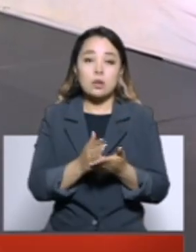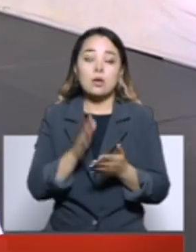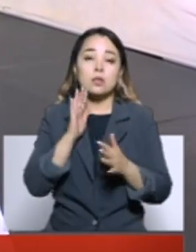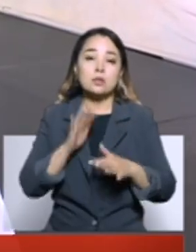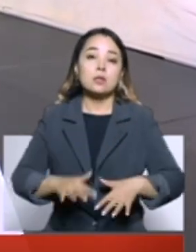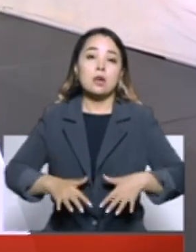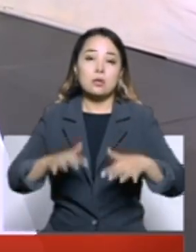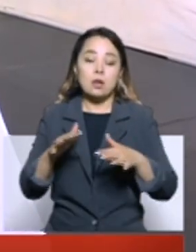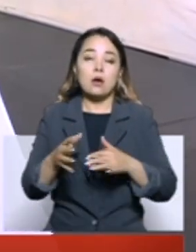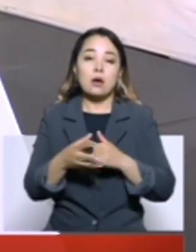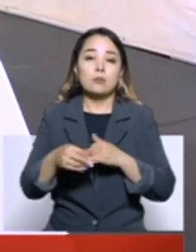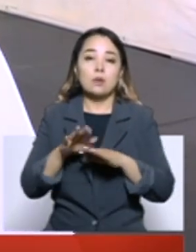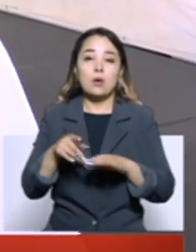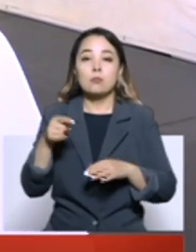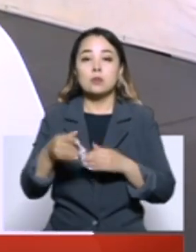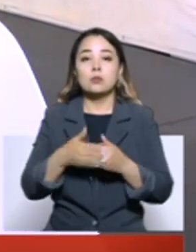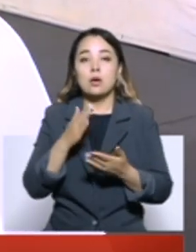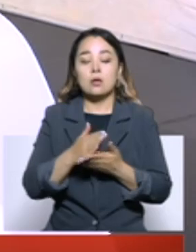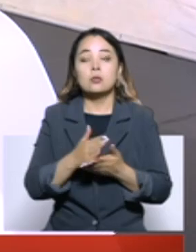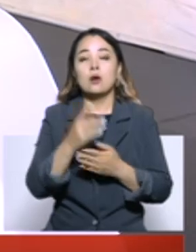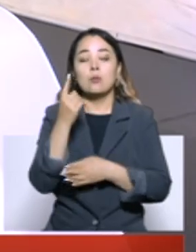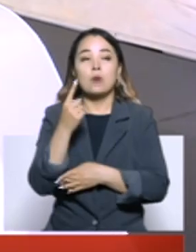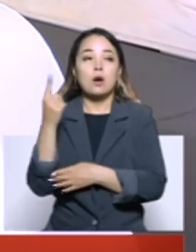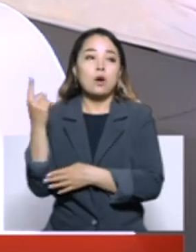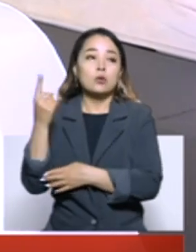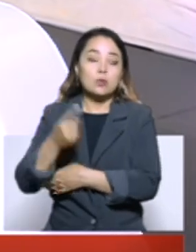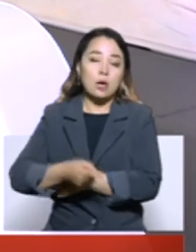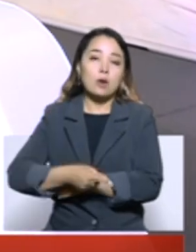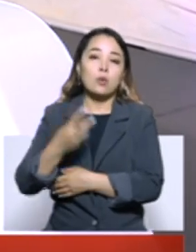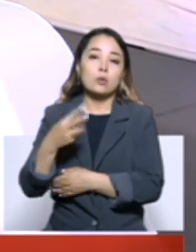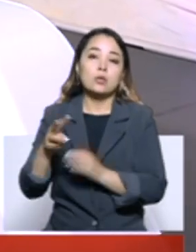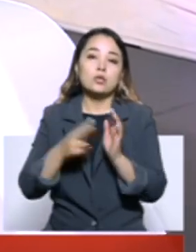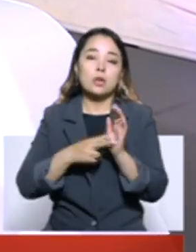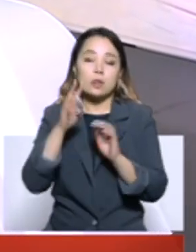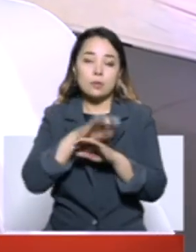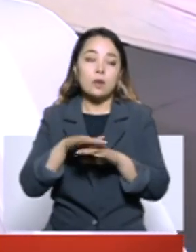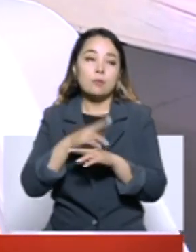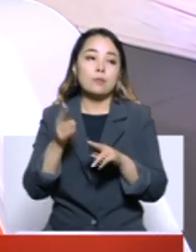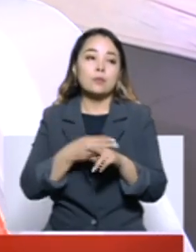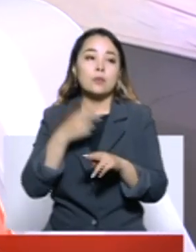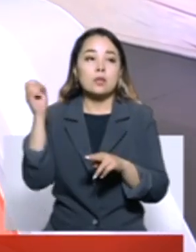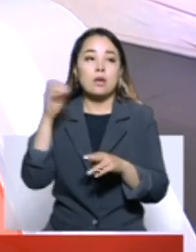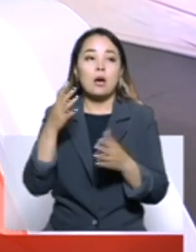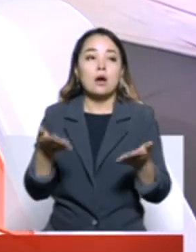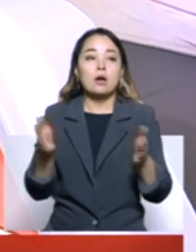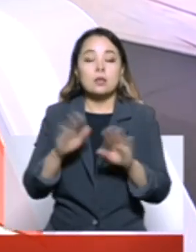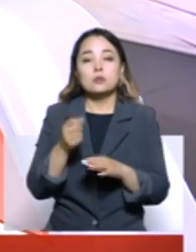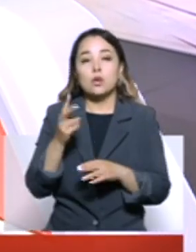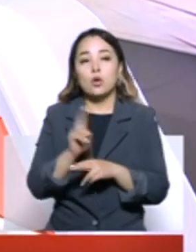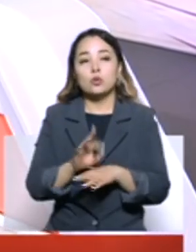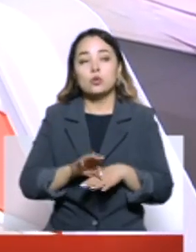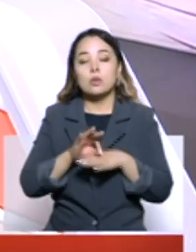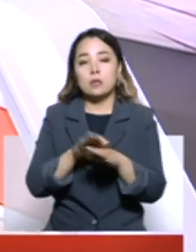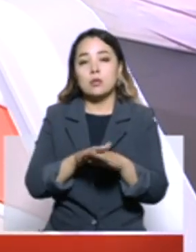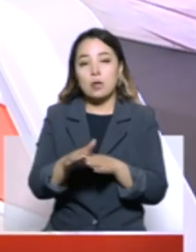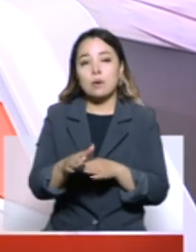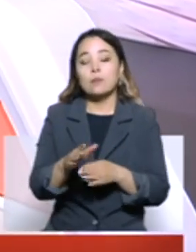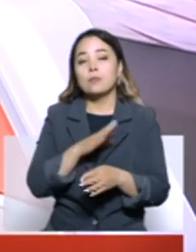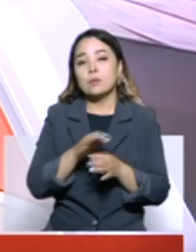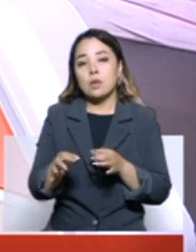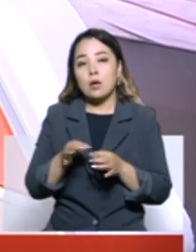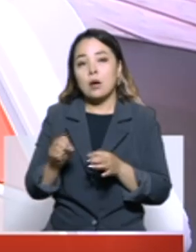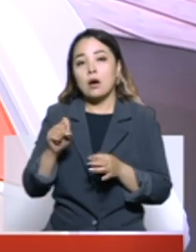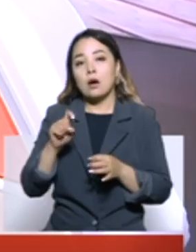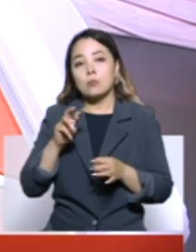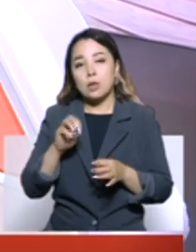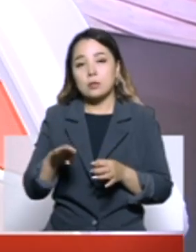Тасқын кезінде аймақта мыңға тарта баған құлап, 37 елді мекен жарықсыз қалған еді. Біраз жөнделді, бірақ ең шалғайдағы